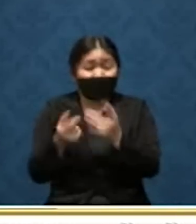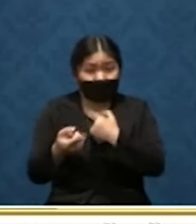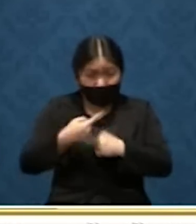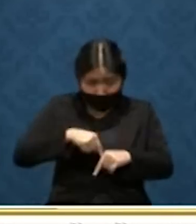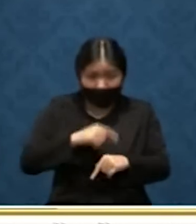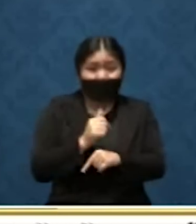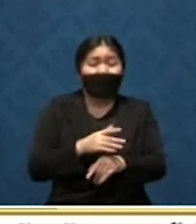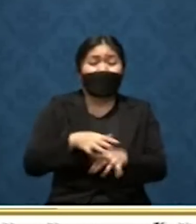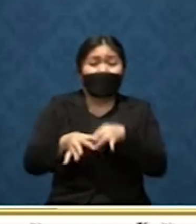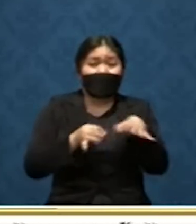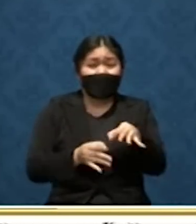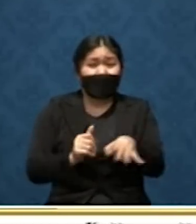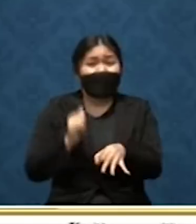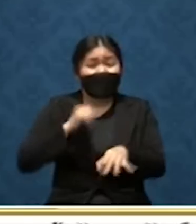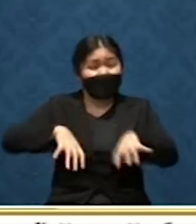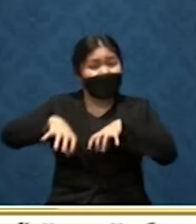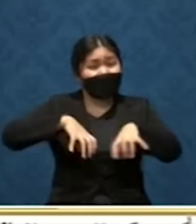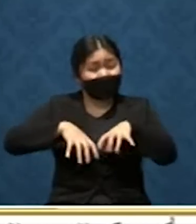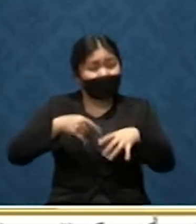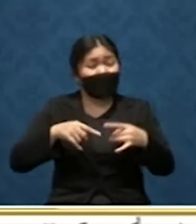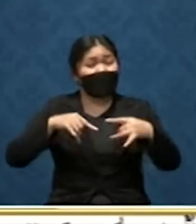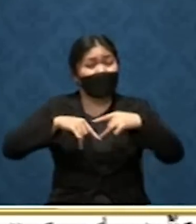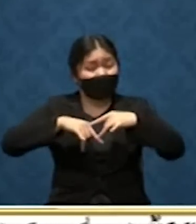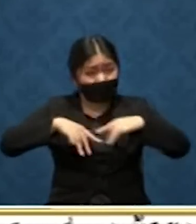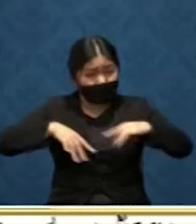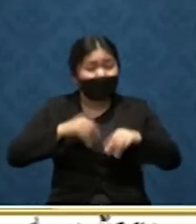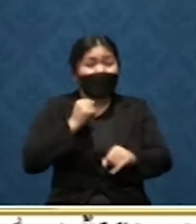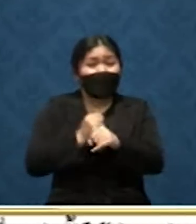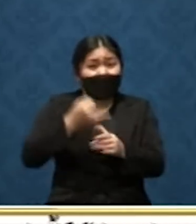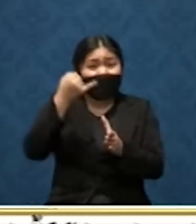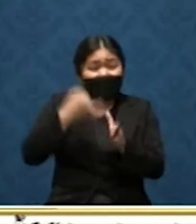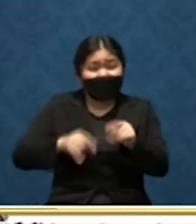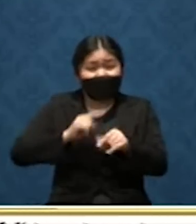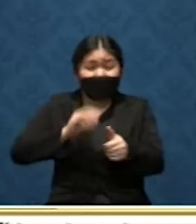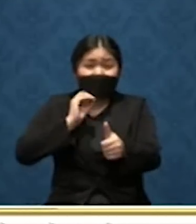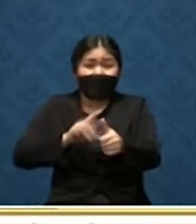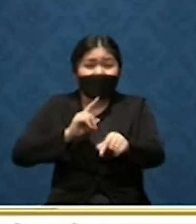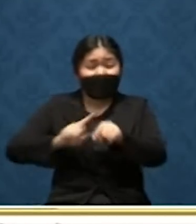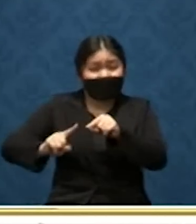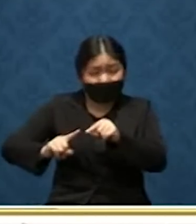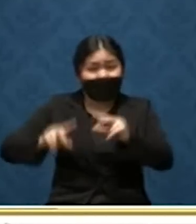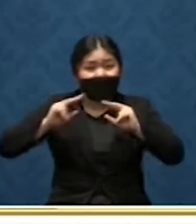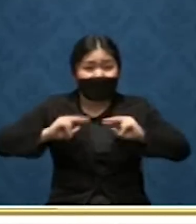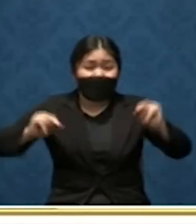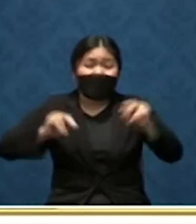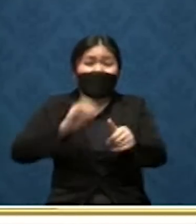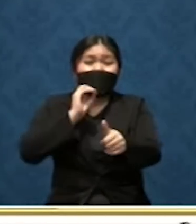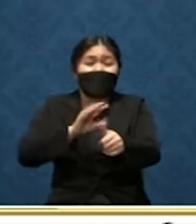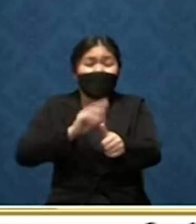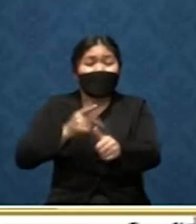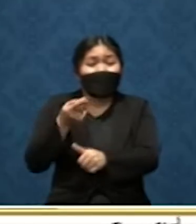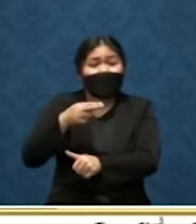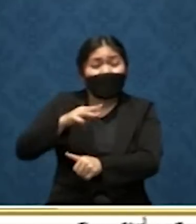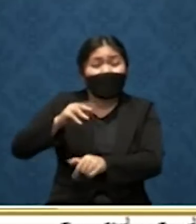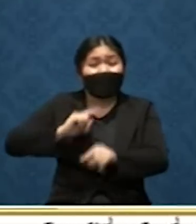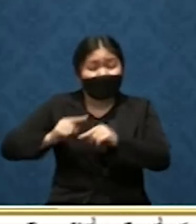มา สายกนบลิหารงานทผด lazımาน บรร่ห่รอ göraกเสนอแ่ซ Riversidearsiaเรามีถกอย